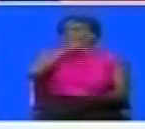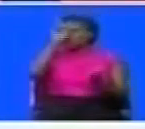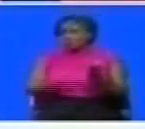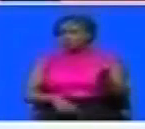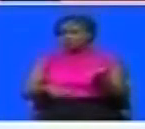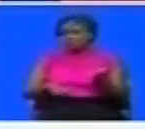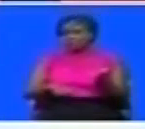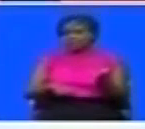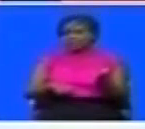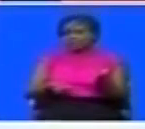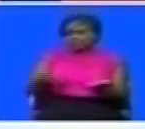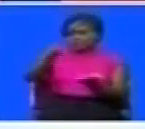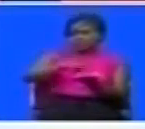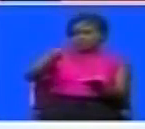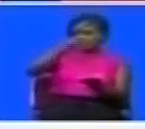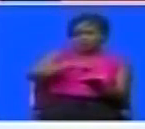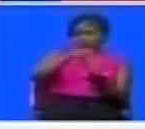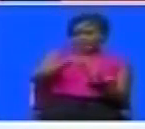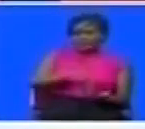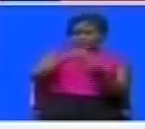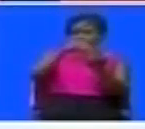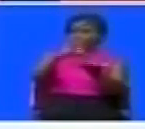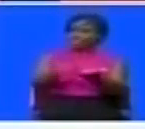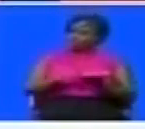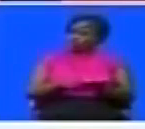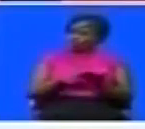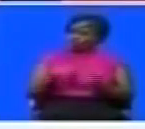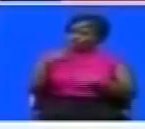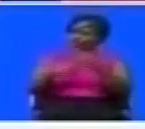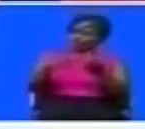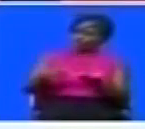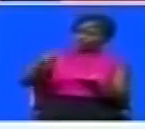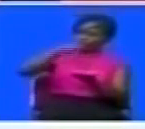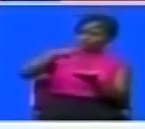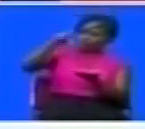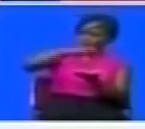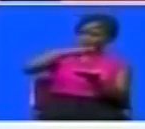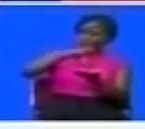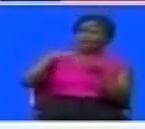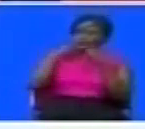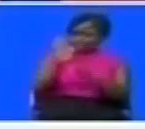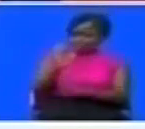nini kiwango cha riba hususan kwenye mikopo inaendelea kupanda juu? Tutapata jibu sahihi, usiende mbali.